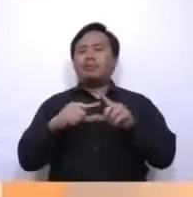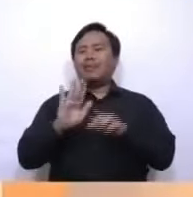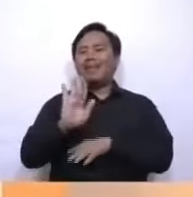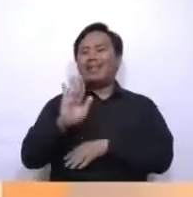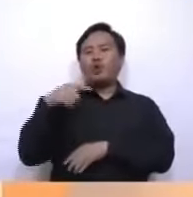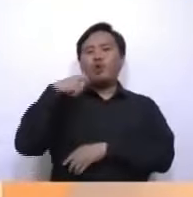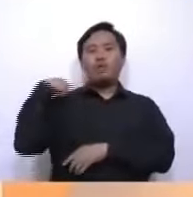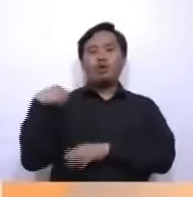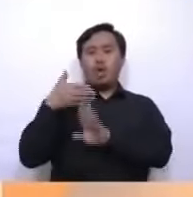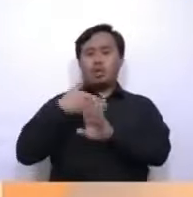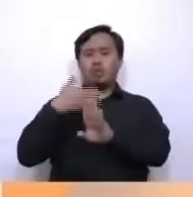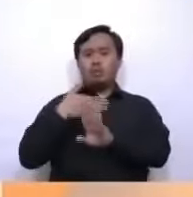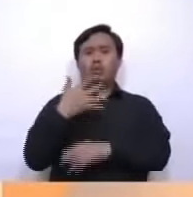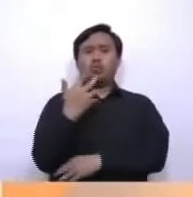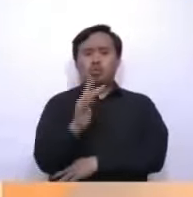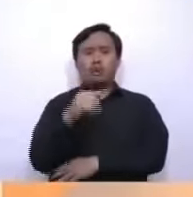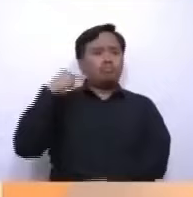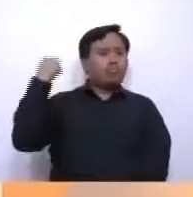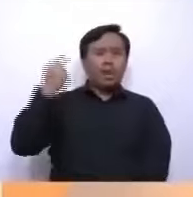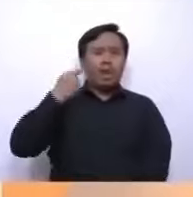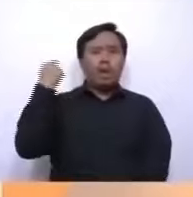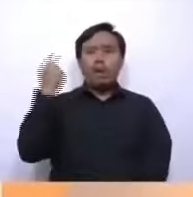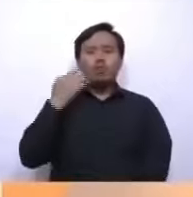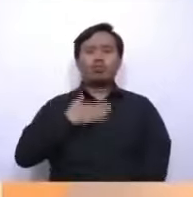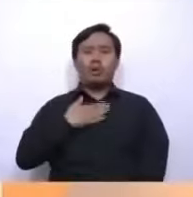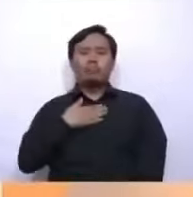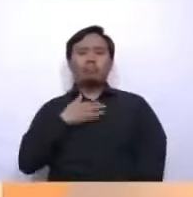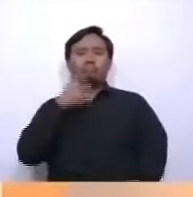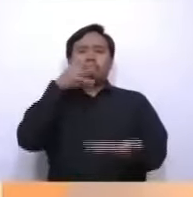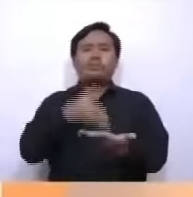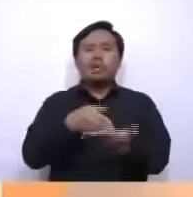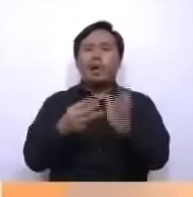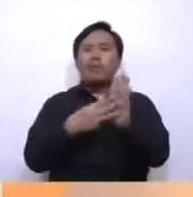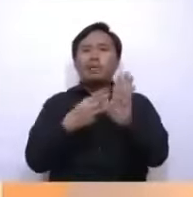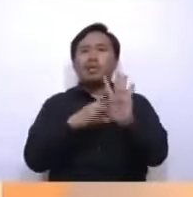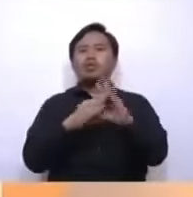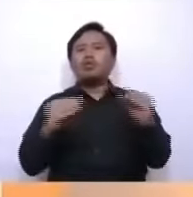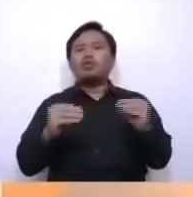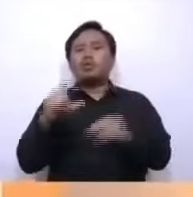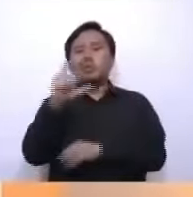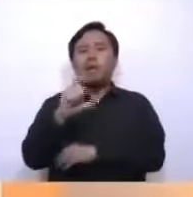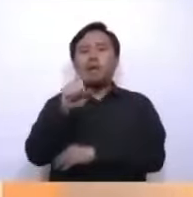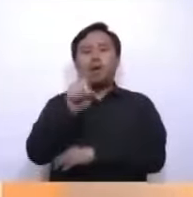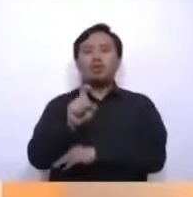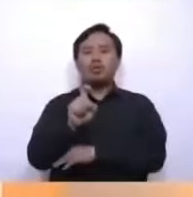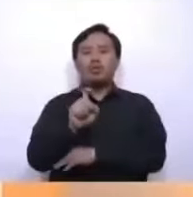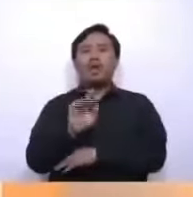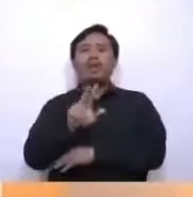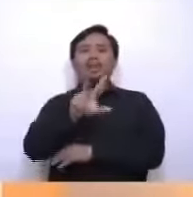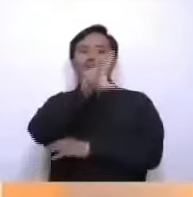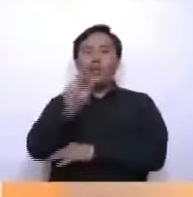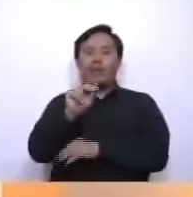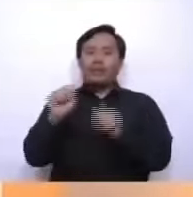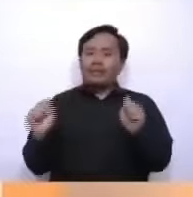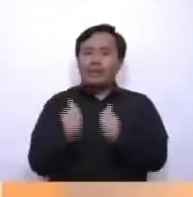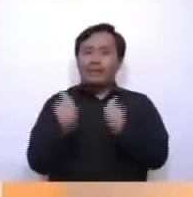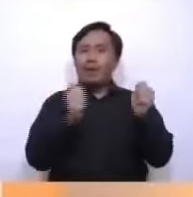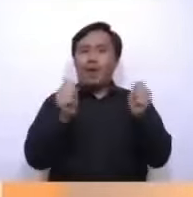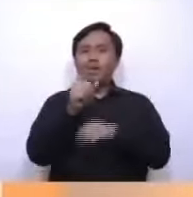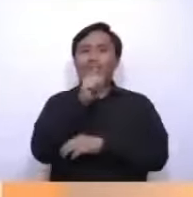gubernur, sebelum jadi gubernur, setiap hari saya menyelesaikannya seluruh problem itu. Untuk itu, Jawa Barat istimewa